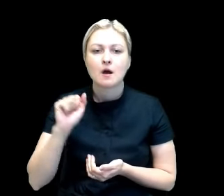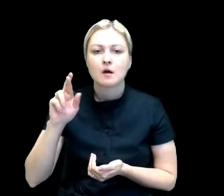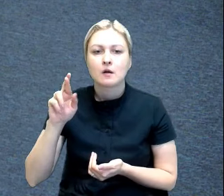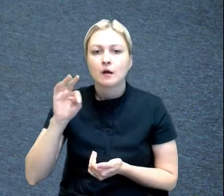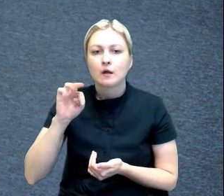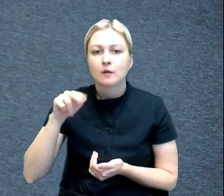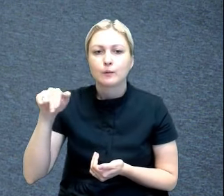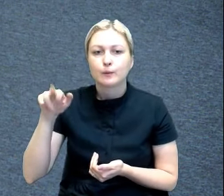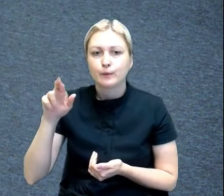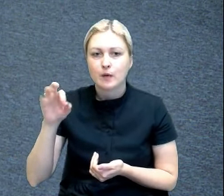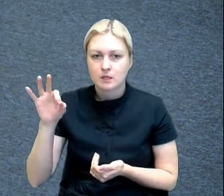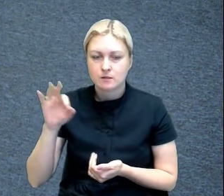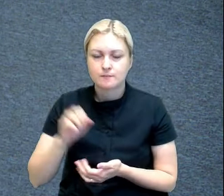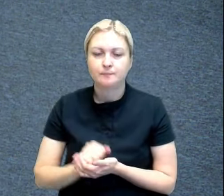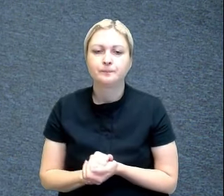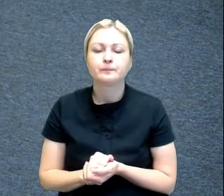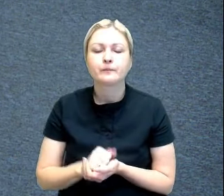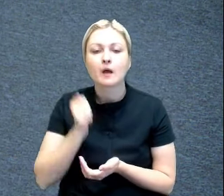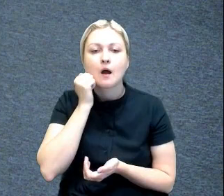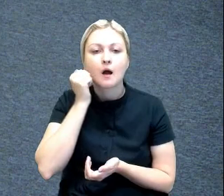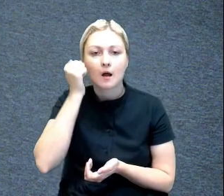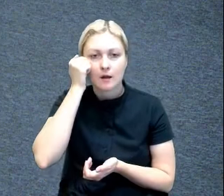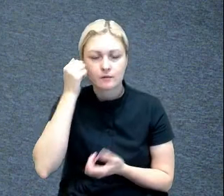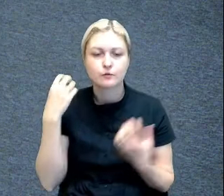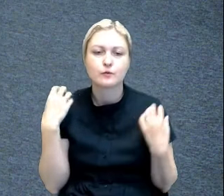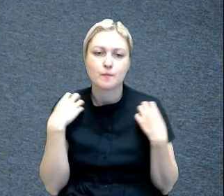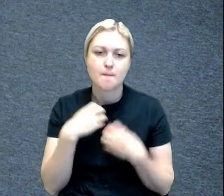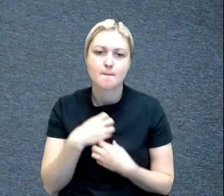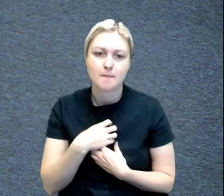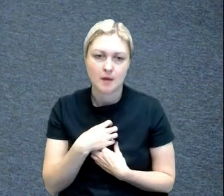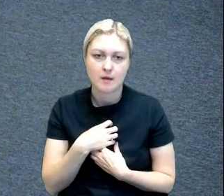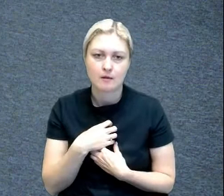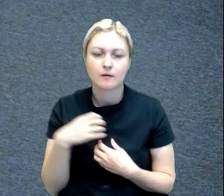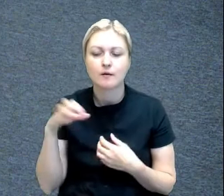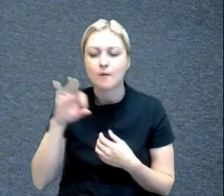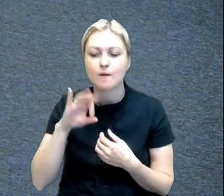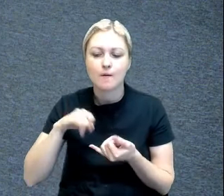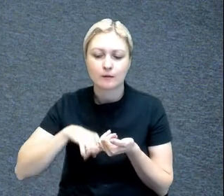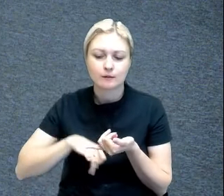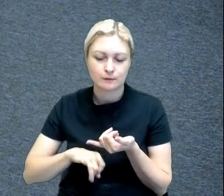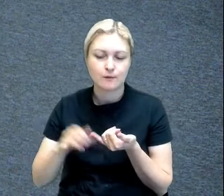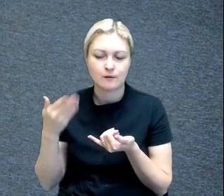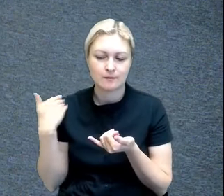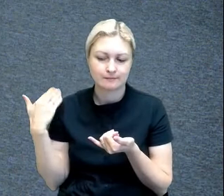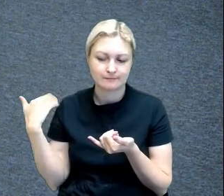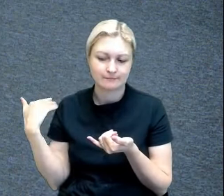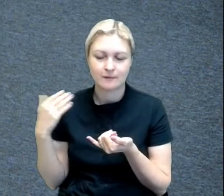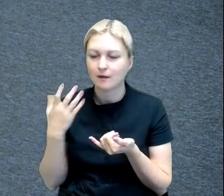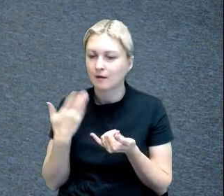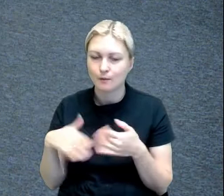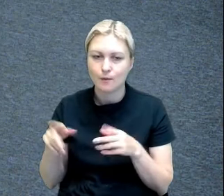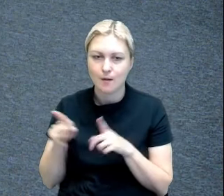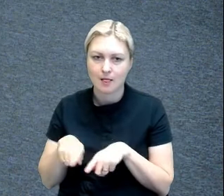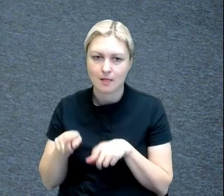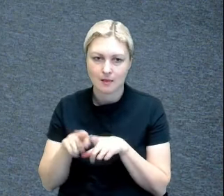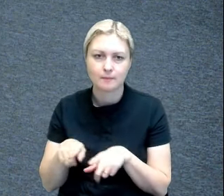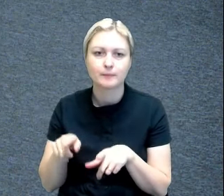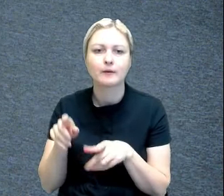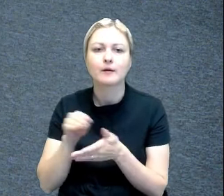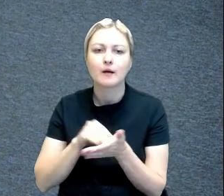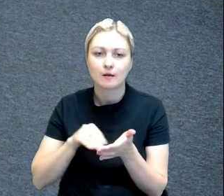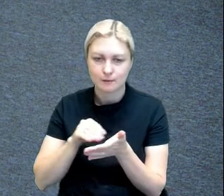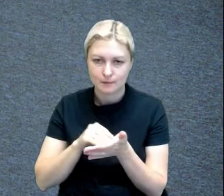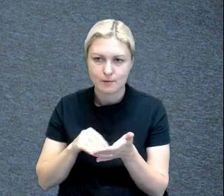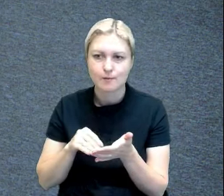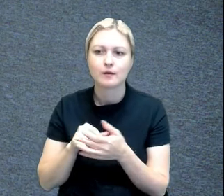mere šiandien tokį istorinį kontekstą mes liečiame jau ne pirmą kartą taip po kolegos rimanto